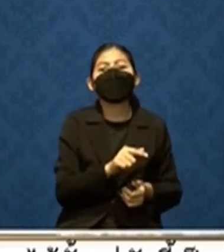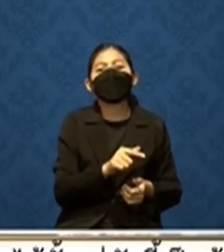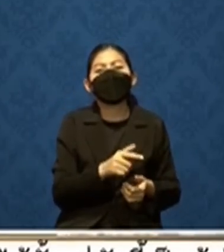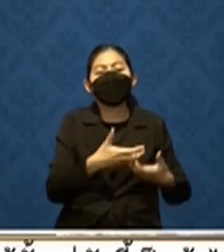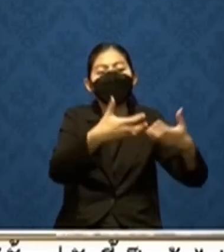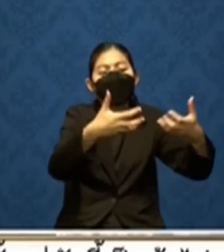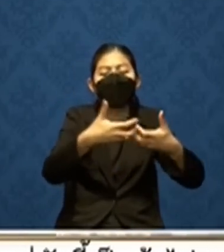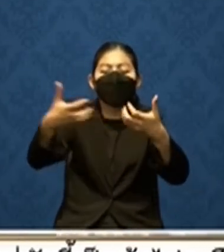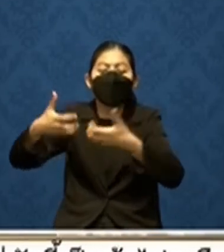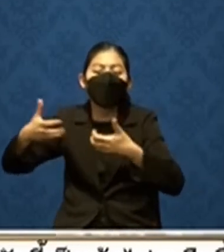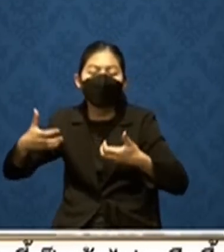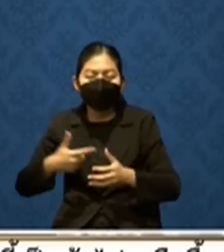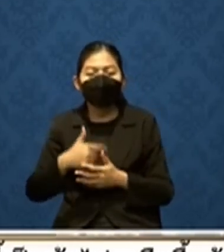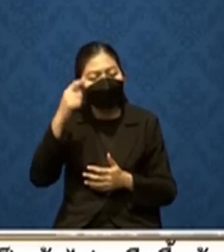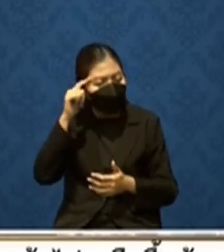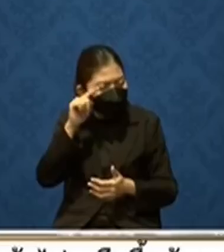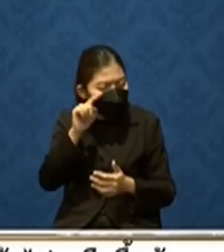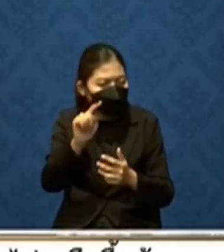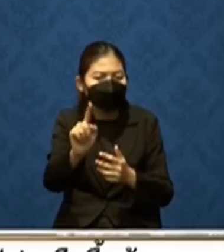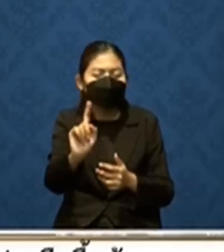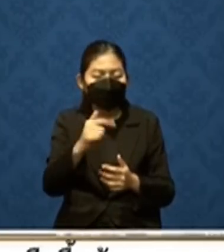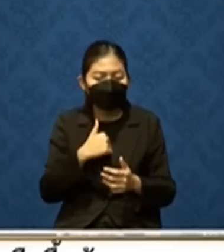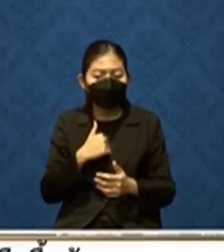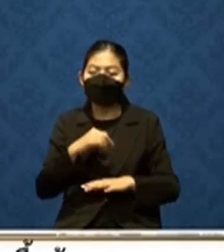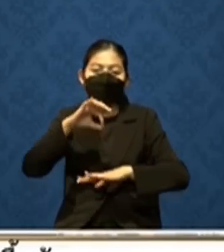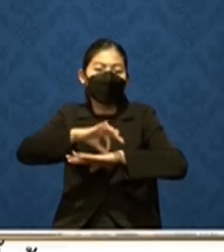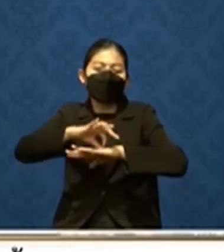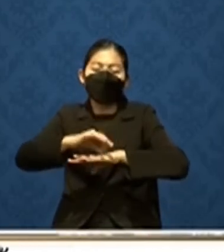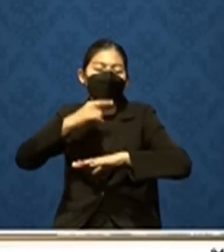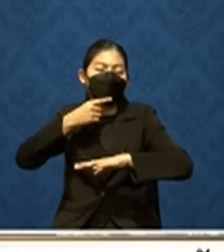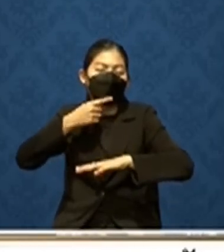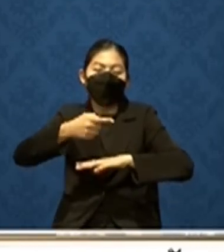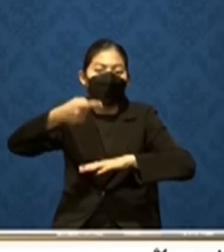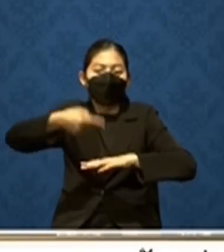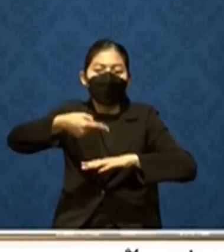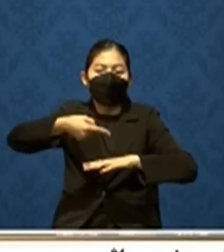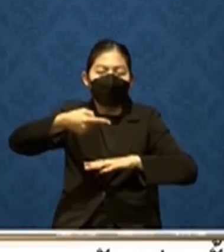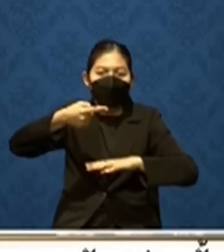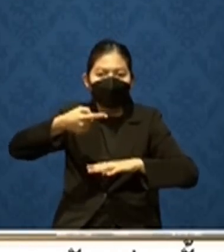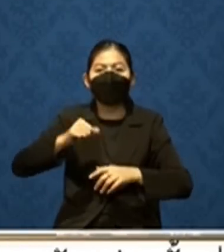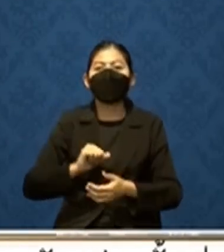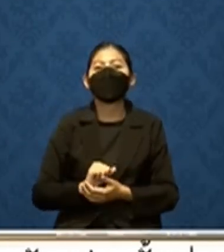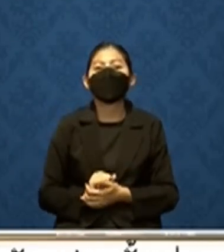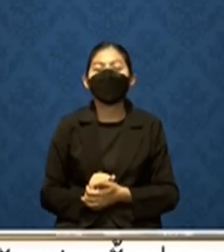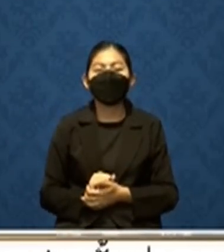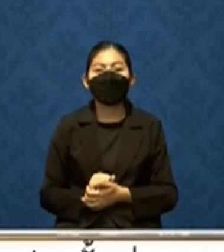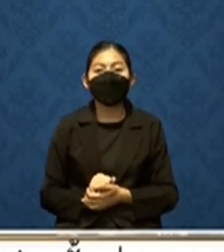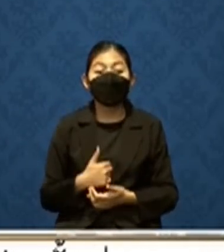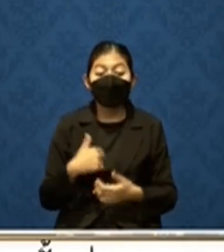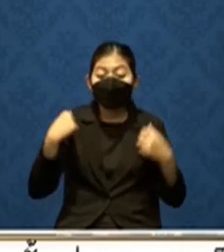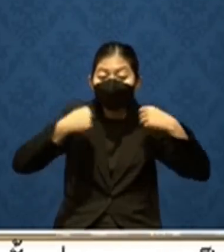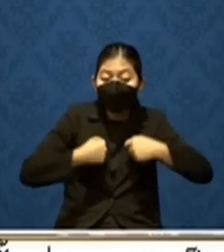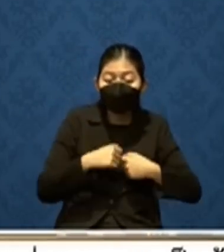เอาเพียงเพื่อที่จะหวังว่าฉันจะอยู่ในอำนาจต่อและสร้างฐานกำลังมาสนับสนุนผู้แต่งชื่อเหลือง